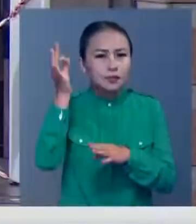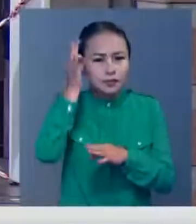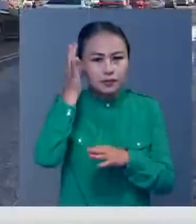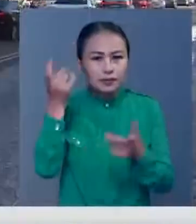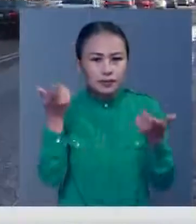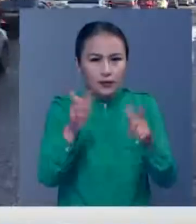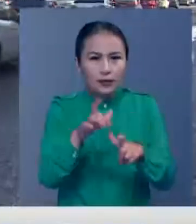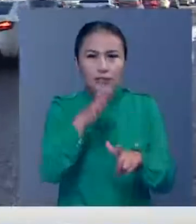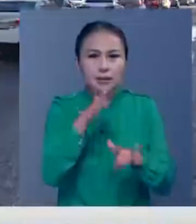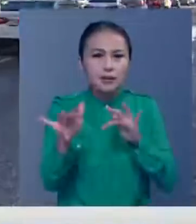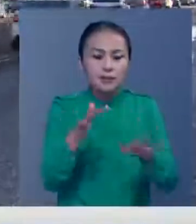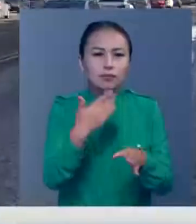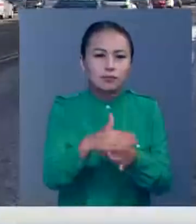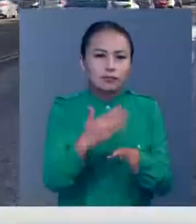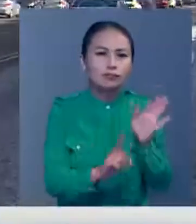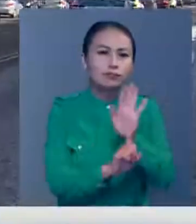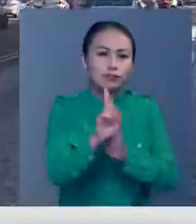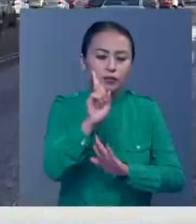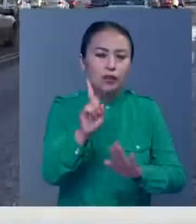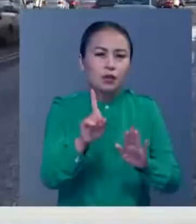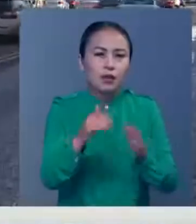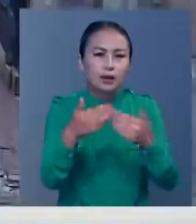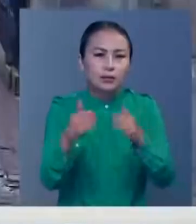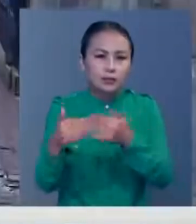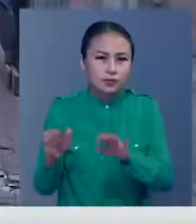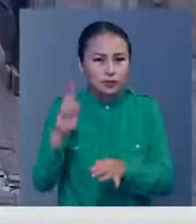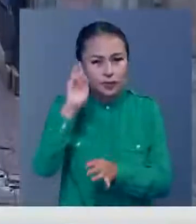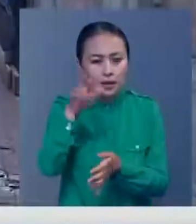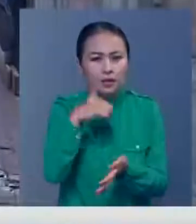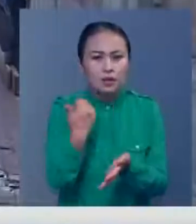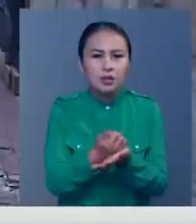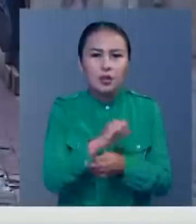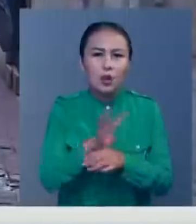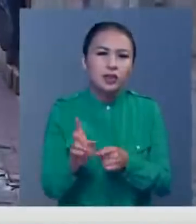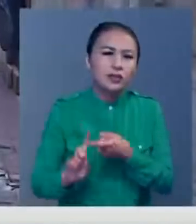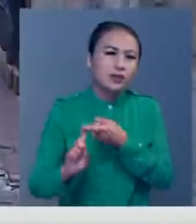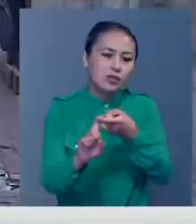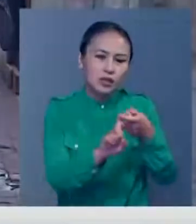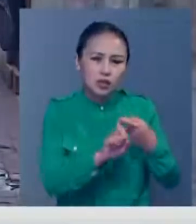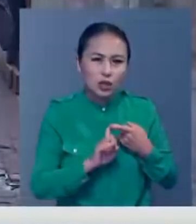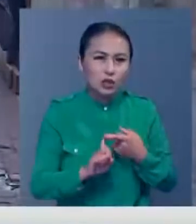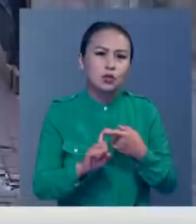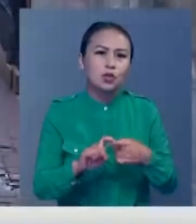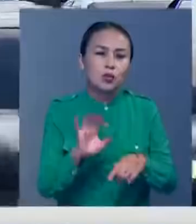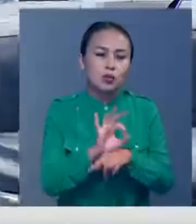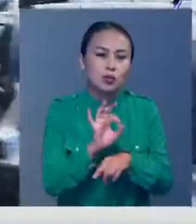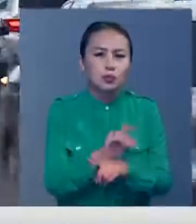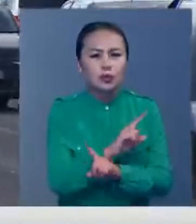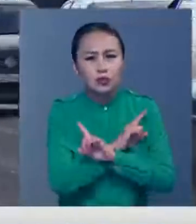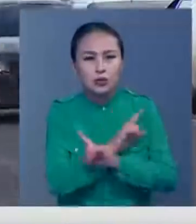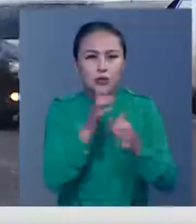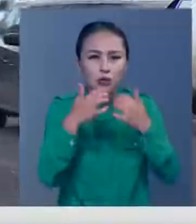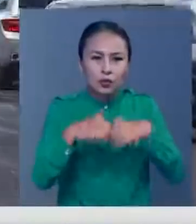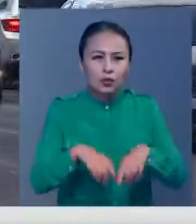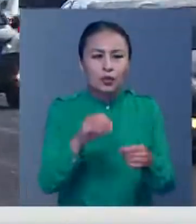отырып, карантин шараларын кезең-кезеңмен жеңілдету жолдарын ұсынды. Мемлекет басшысы коронавирус індетіне шалдығушылар мен